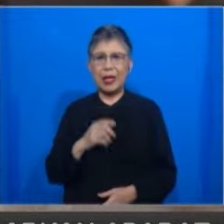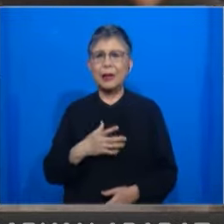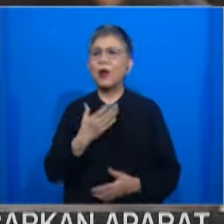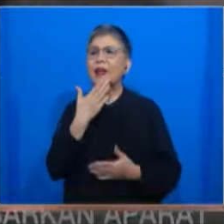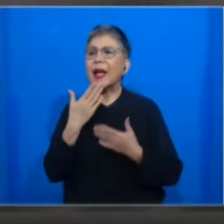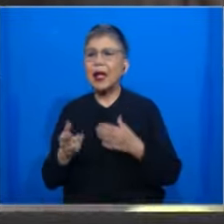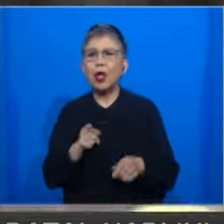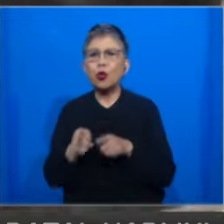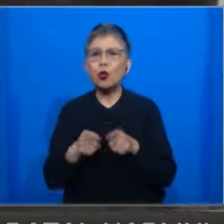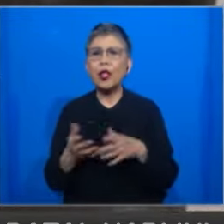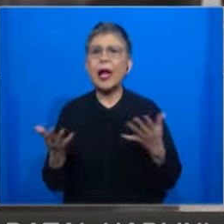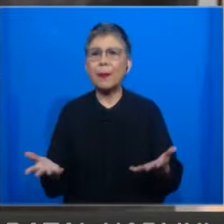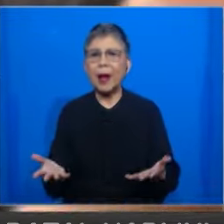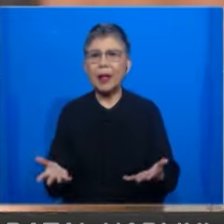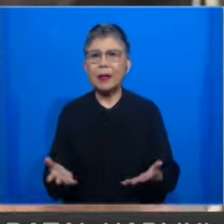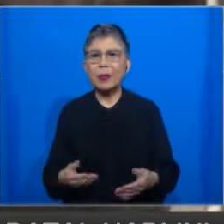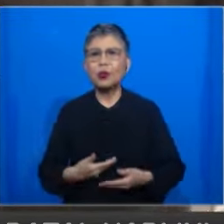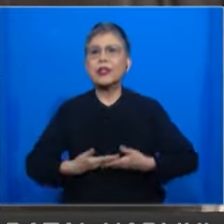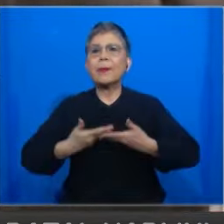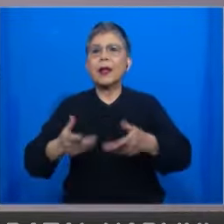diharapkan dari pihak DPR ini, boleh?